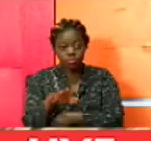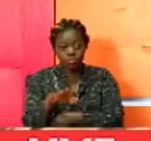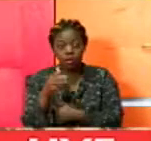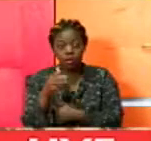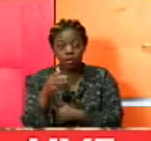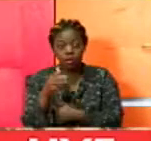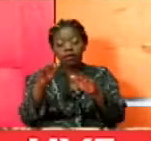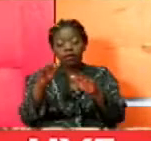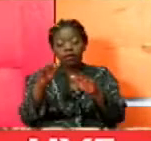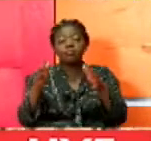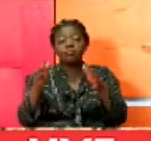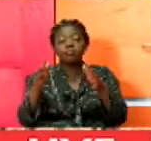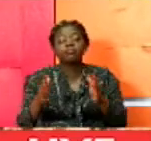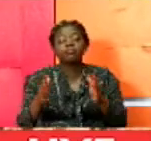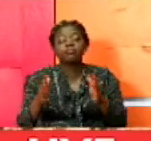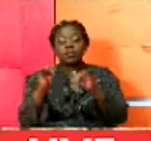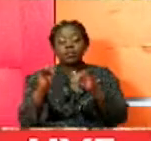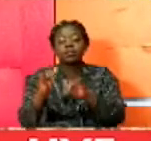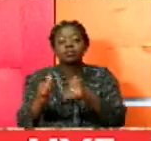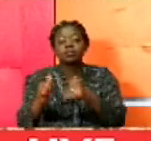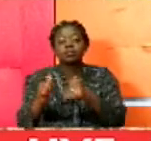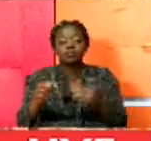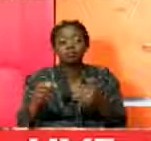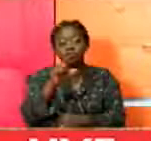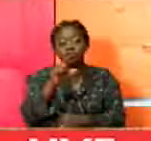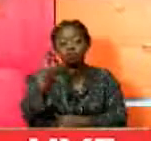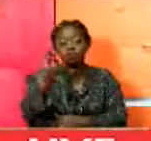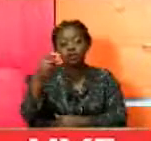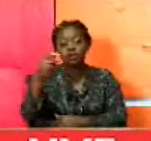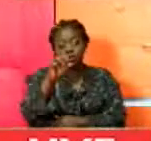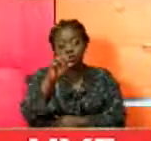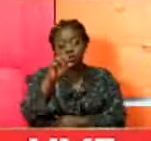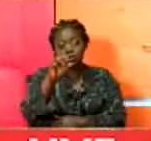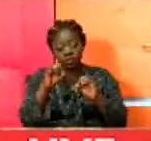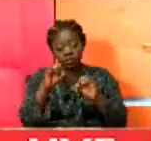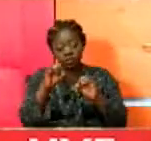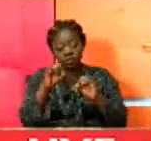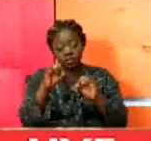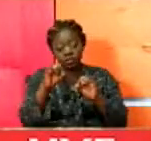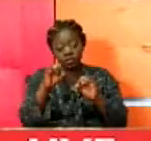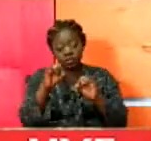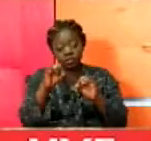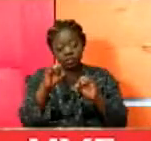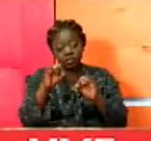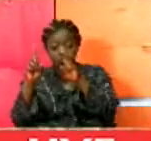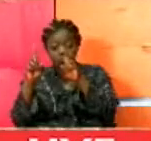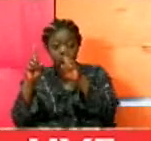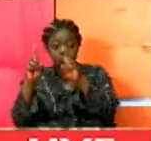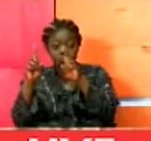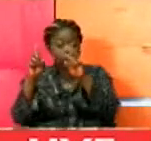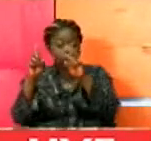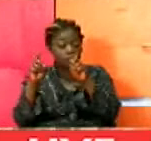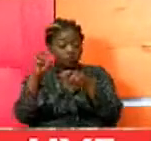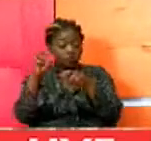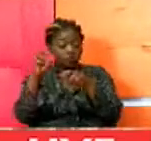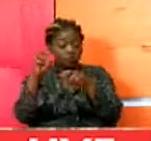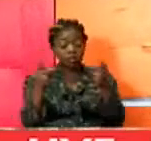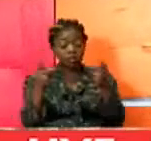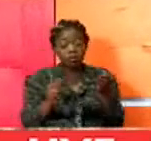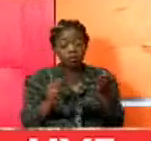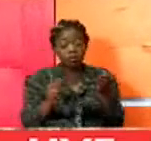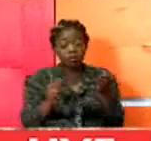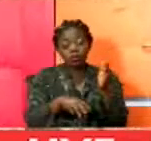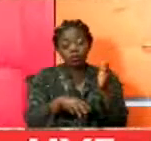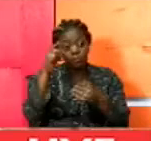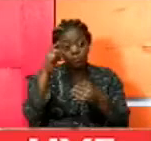balimi Haji Katule Basani nga mutuuze w'ennyenje Lwengo agamba nti afubye okukyusa ekifaananyi ky'ekitundu kyabwe nga yeeyambisa amagezi gazzaafuna mu myoleso